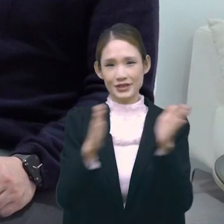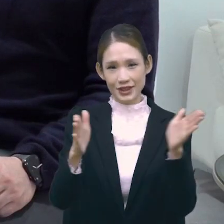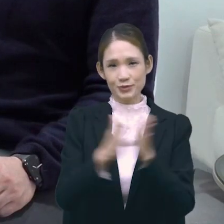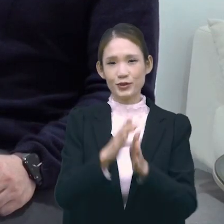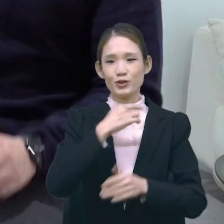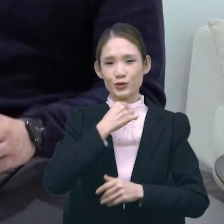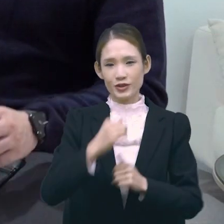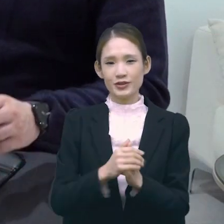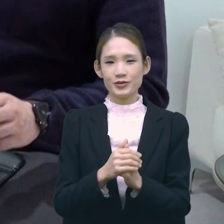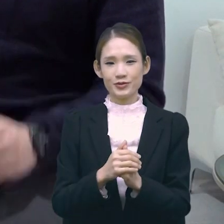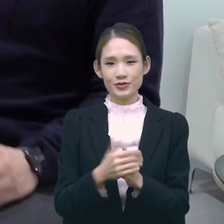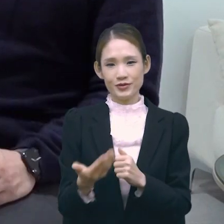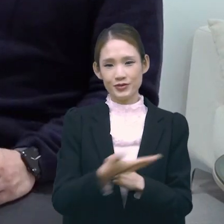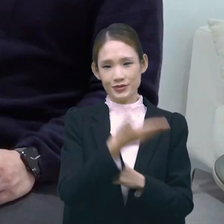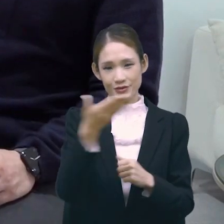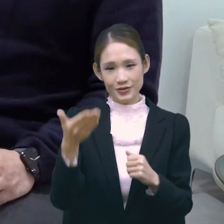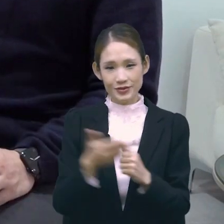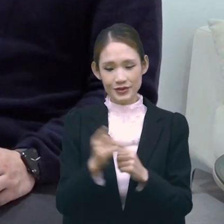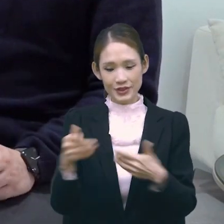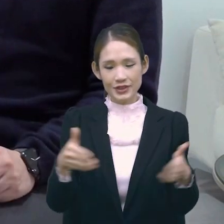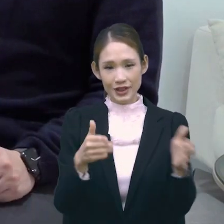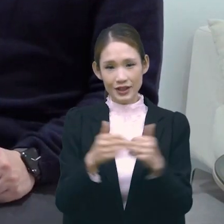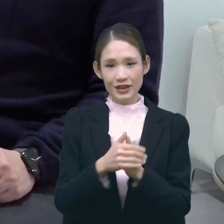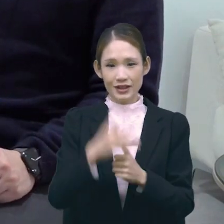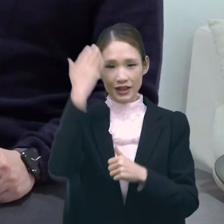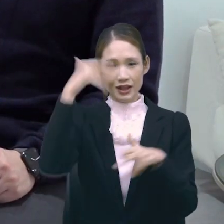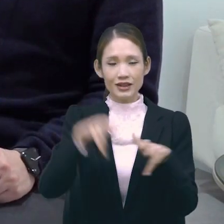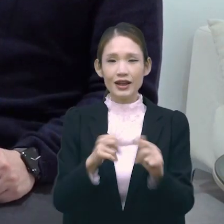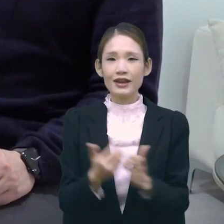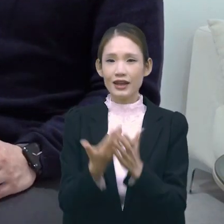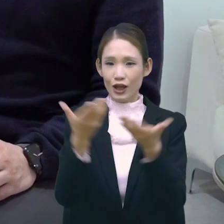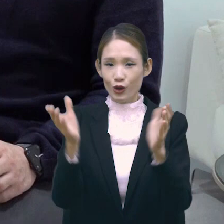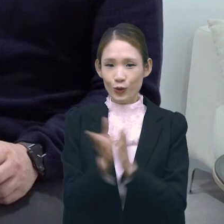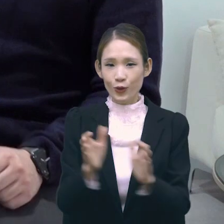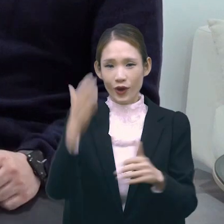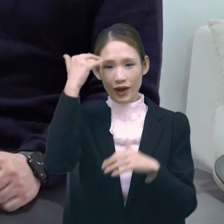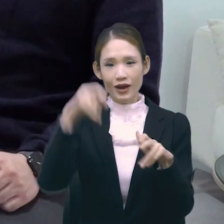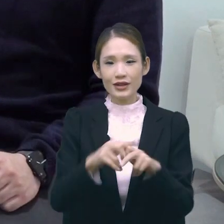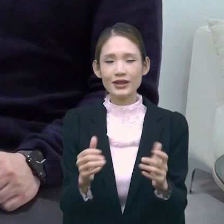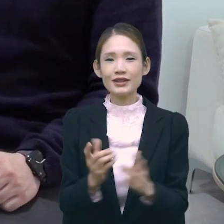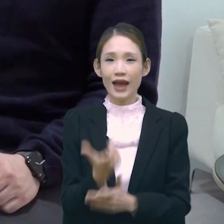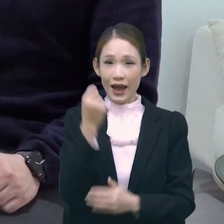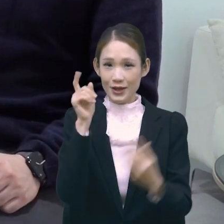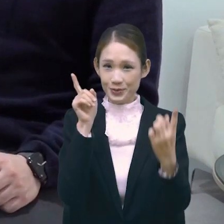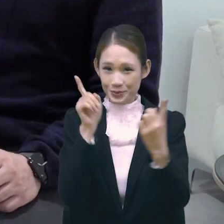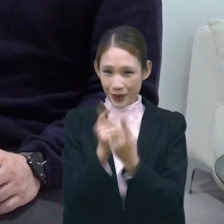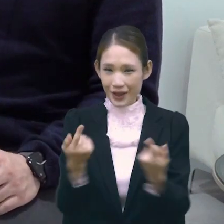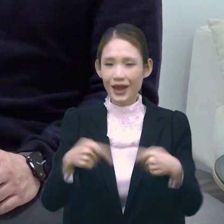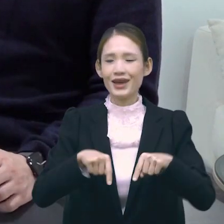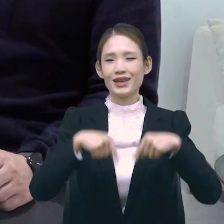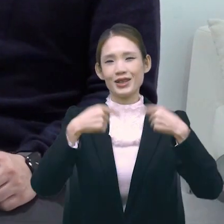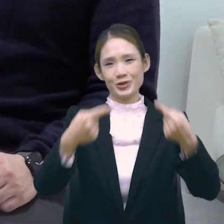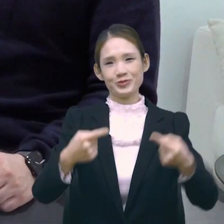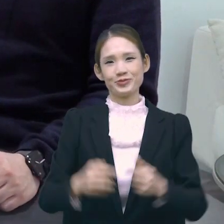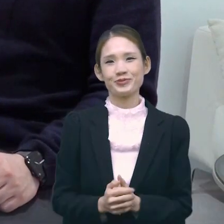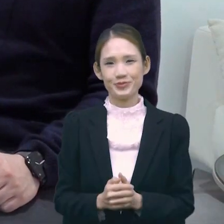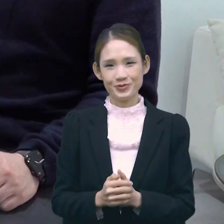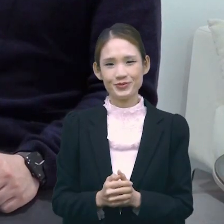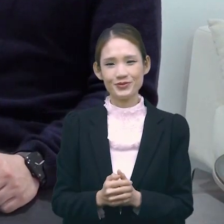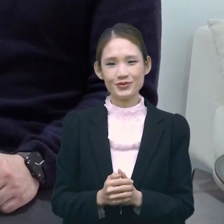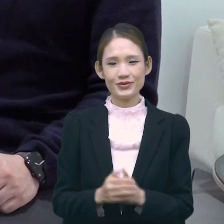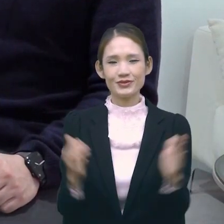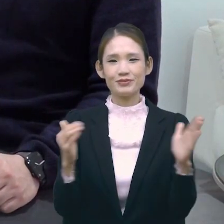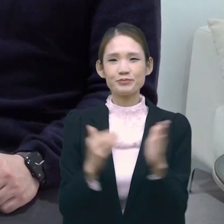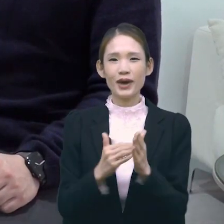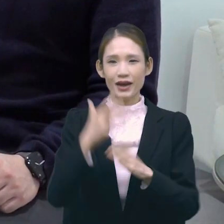수 있으면 좋겠습니다. 야오. 여러분들의 그 기대 저희 한국장애인개발원과 한국장정만나가 함께 해가도록 하겠습니다. 네,